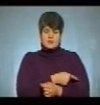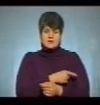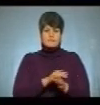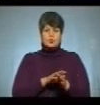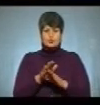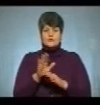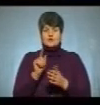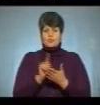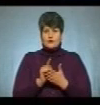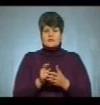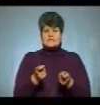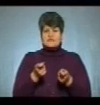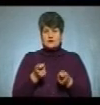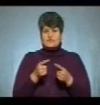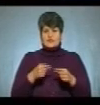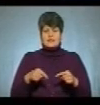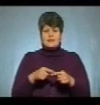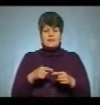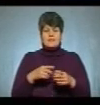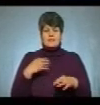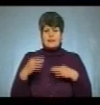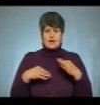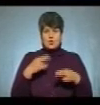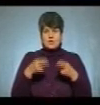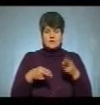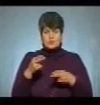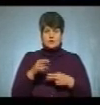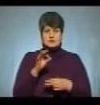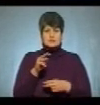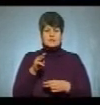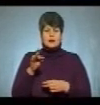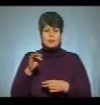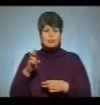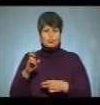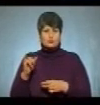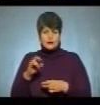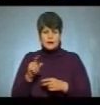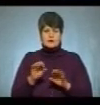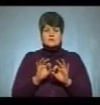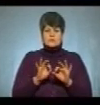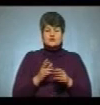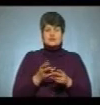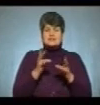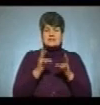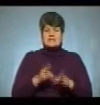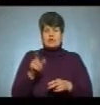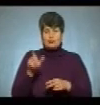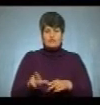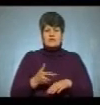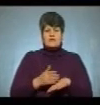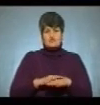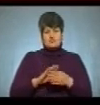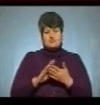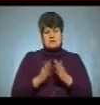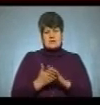Виконувач обов'язків завідувача відділення нейрохірургії цієї лікарні Олександр Трибуль прокоментував тоді, що травмований у важкому стані.